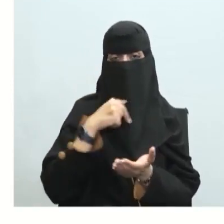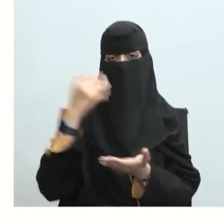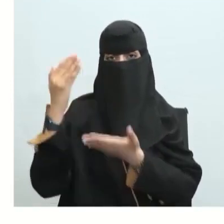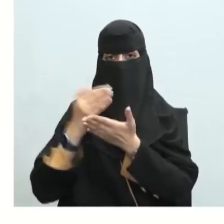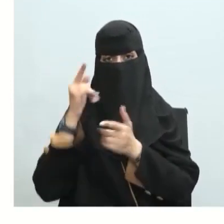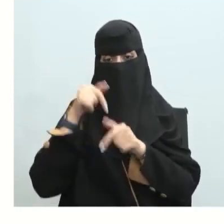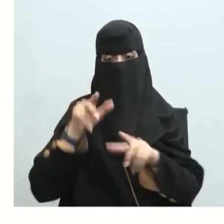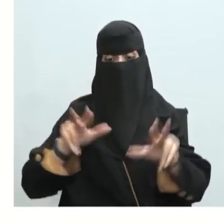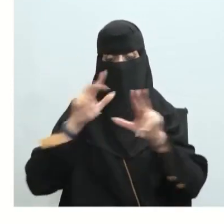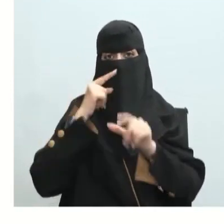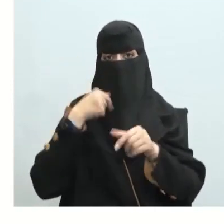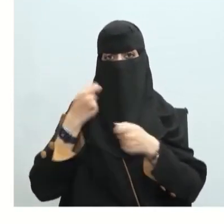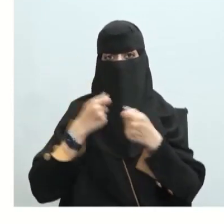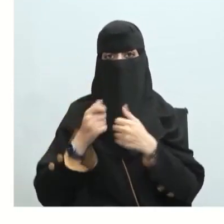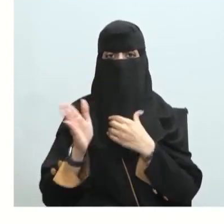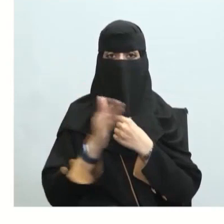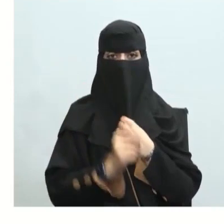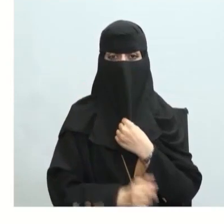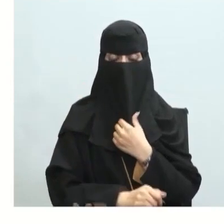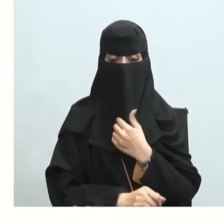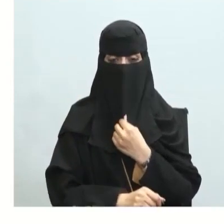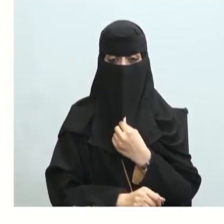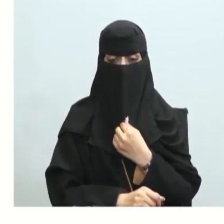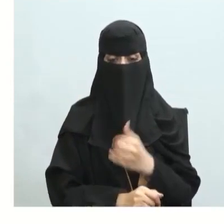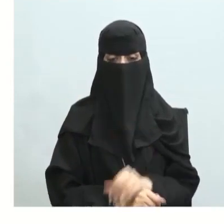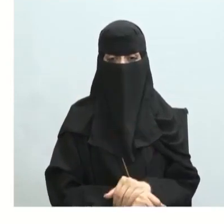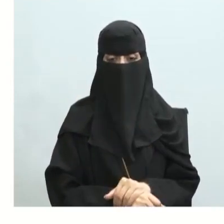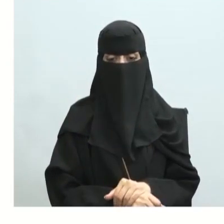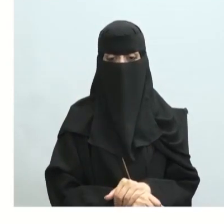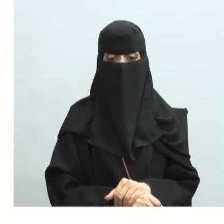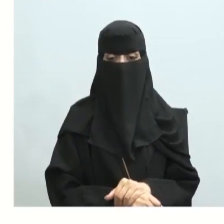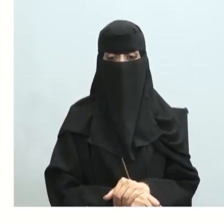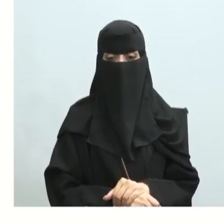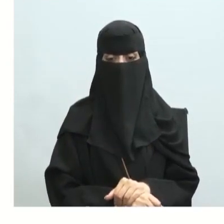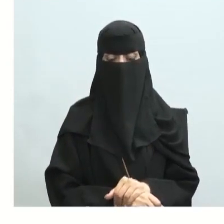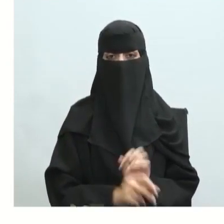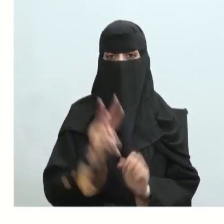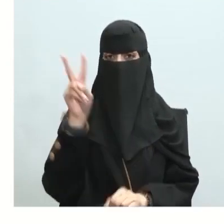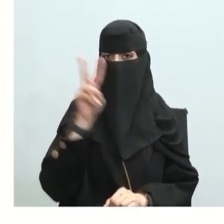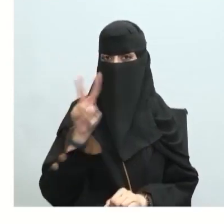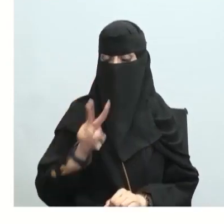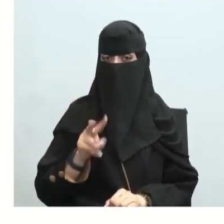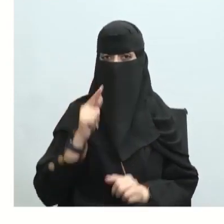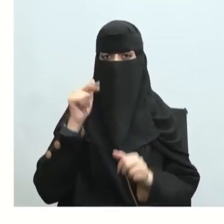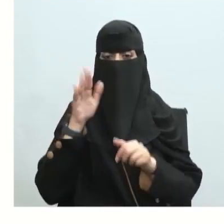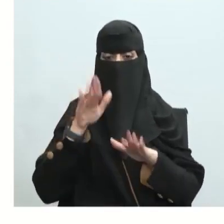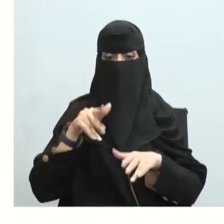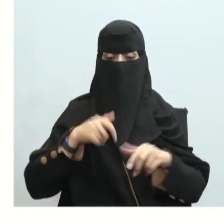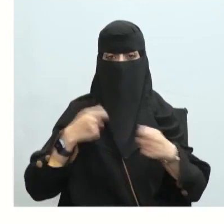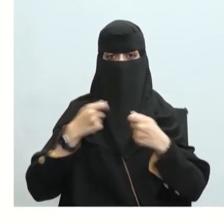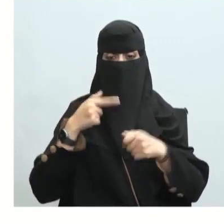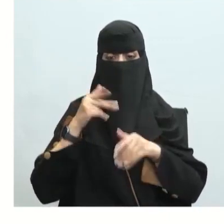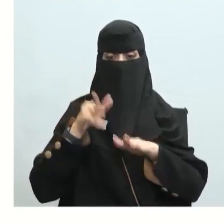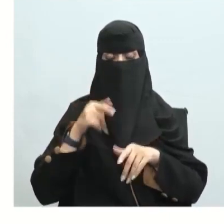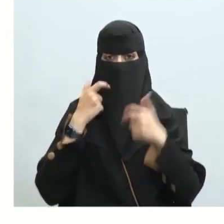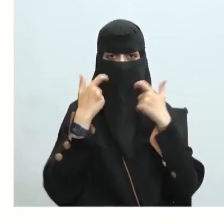في العروض التسويقيه العروض التسويقيه هنا اقرا العرض التسويقي الاتي